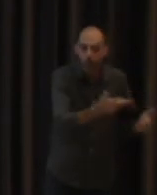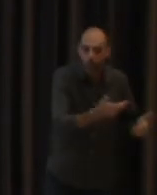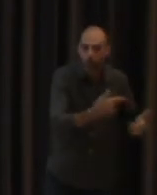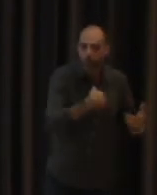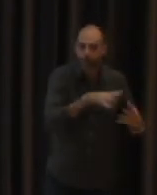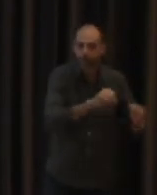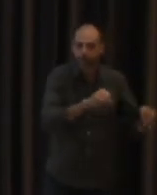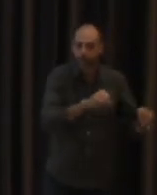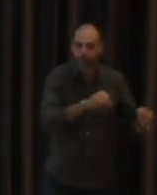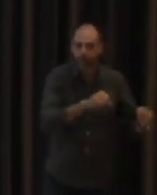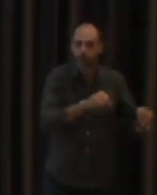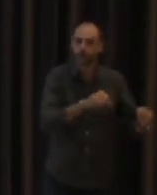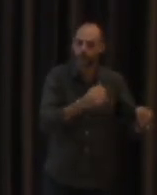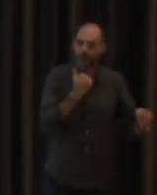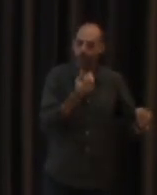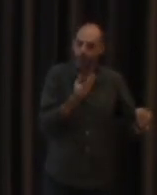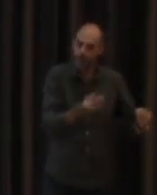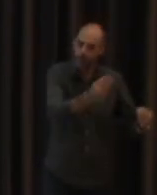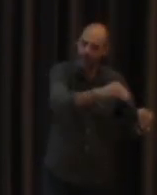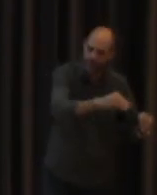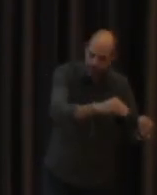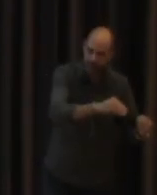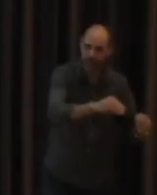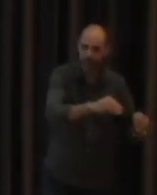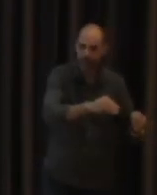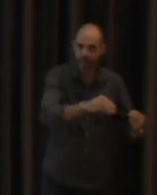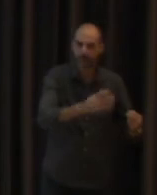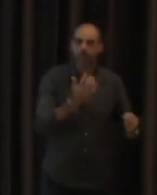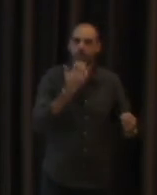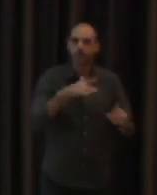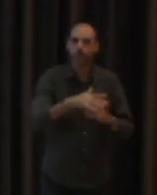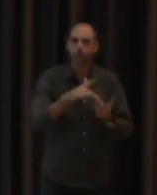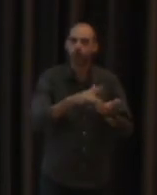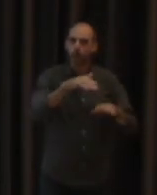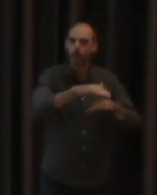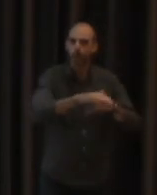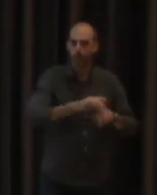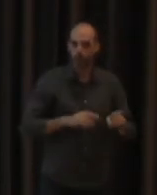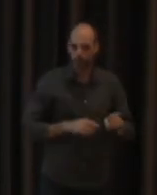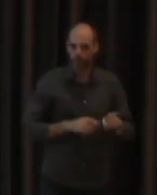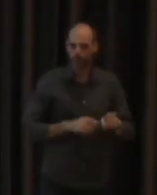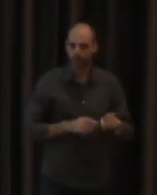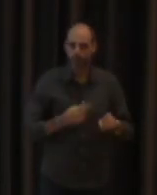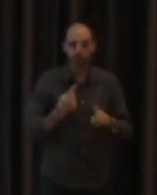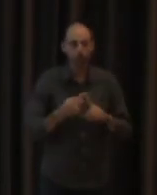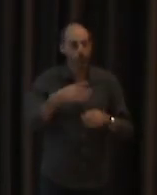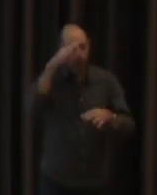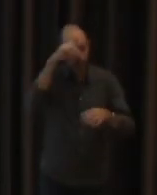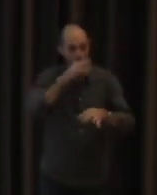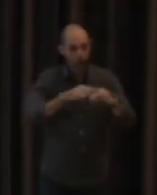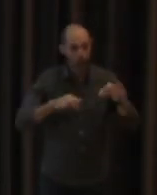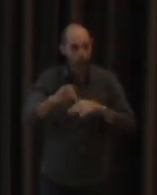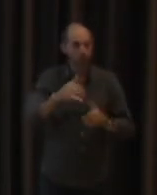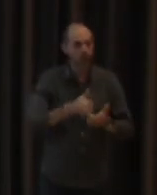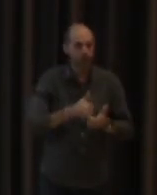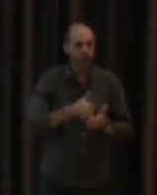aquesta sí que afegeix informació. Què passa amb aquests verbs? No és que els pronoms febles i o